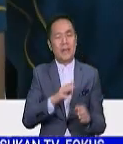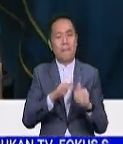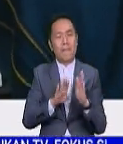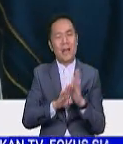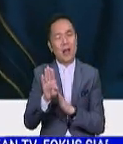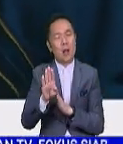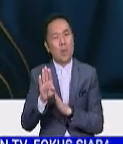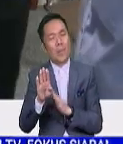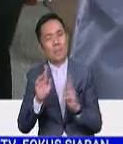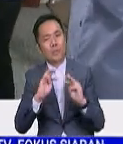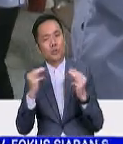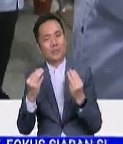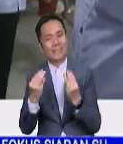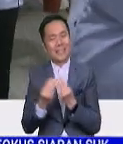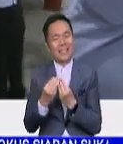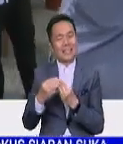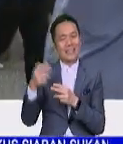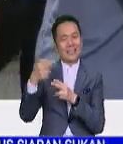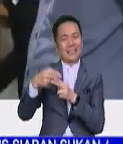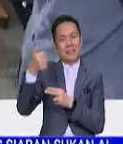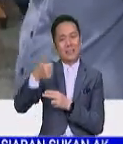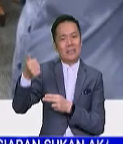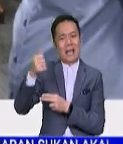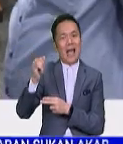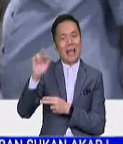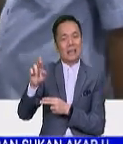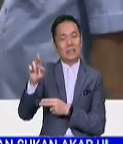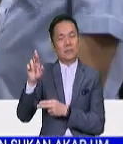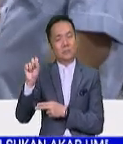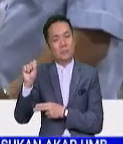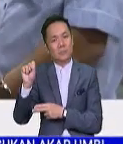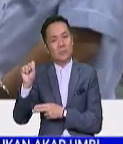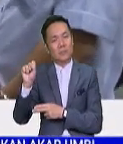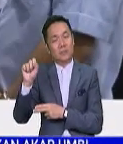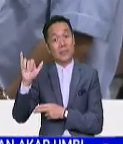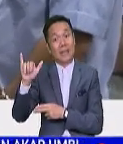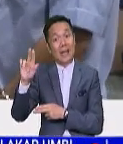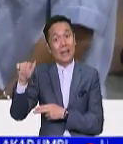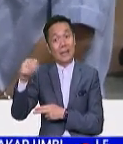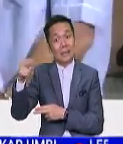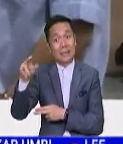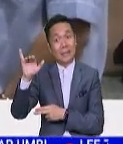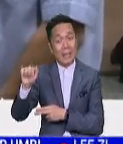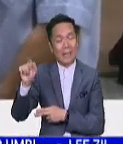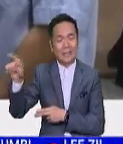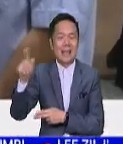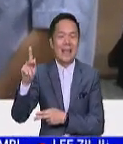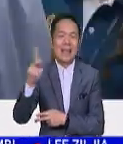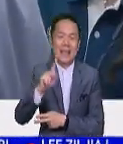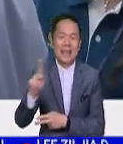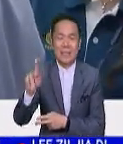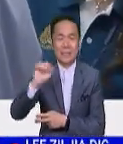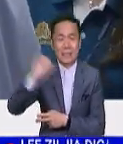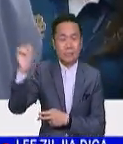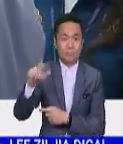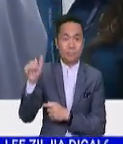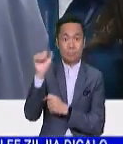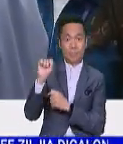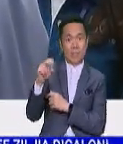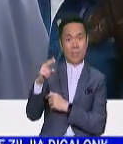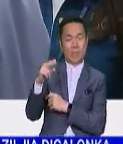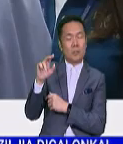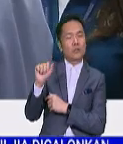dan kesejahteraan rakyat Datu Indonesia Helmy Yahya di Wisma perkeso Kota Kinabalu sementara itu dah tuh